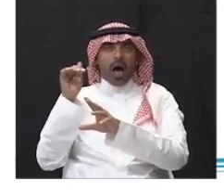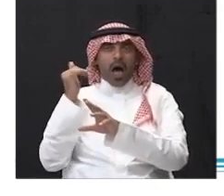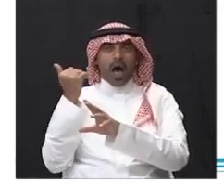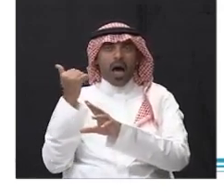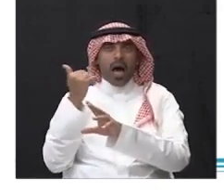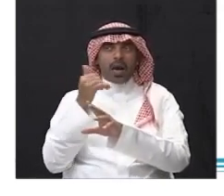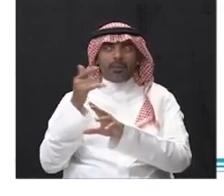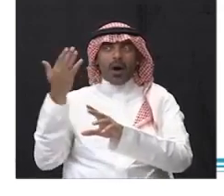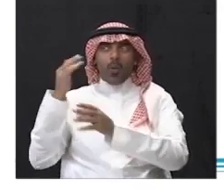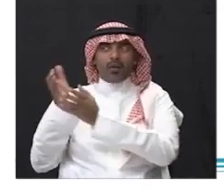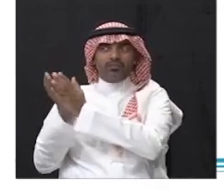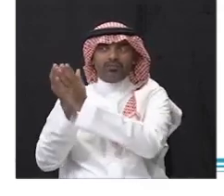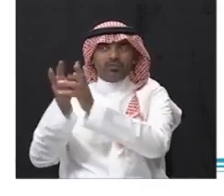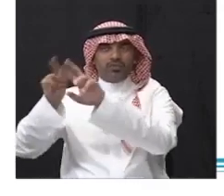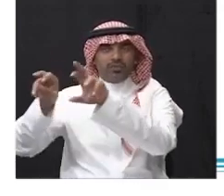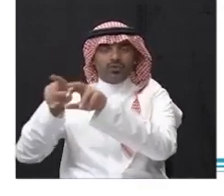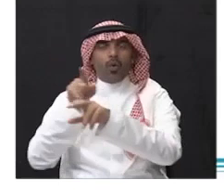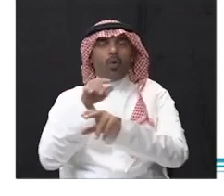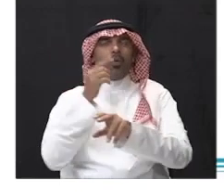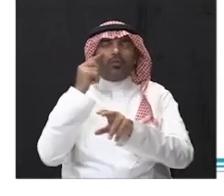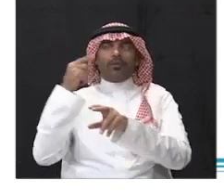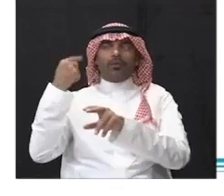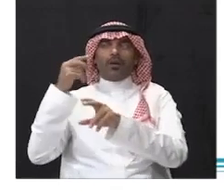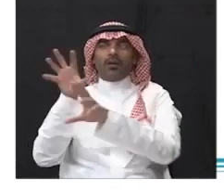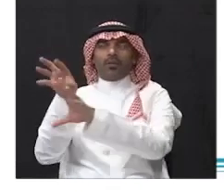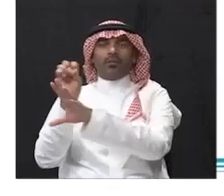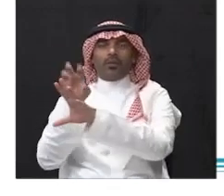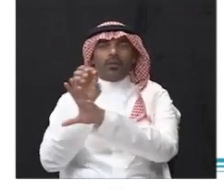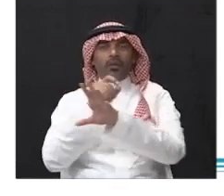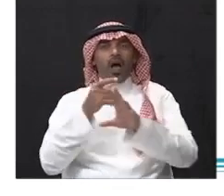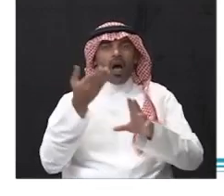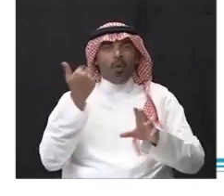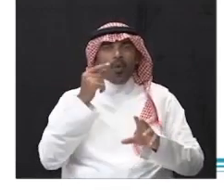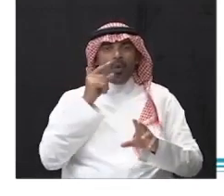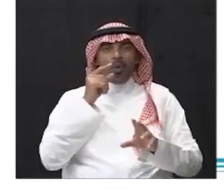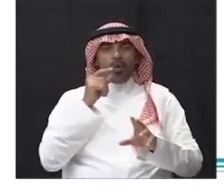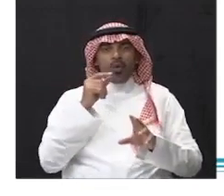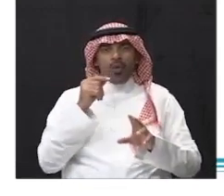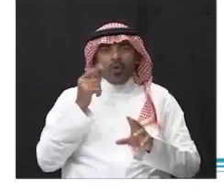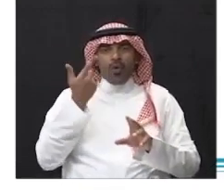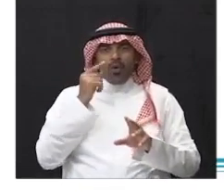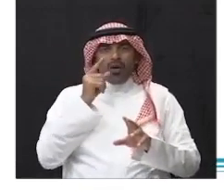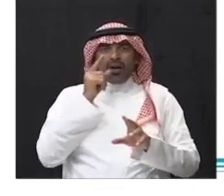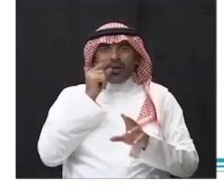فكروا بها. أحسنتم، شهاب الدين أحمد بن ماجد.